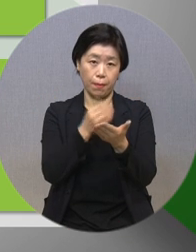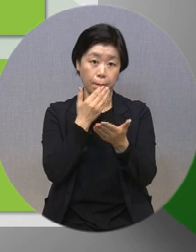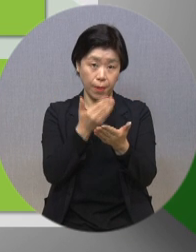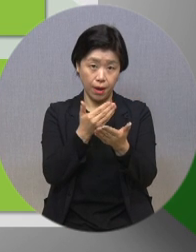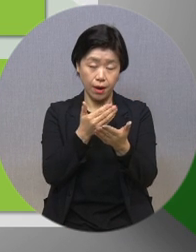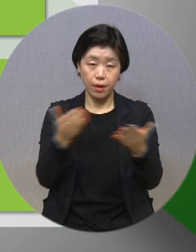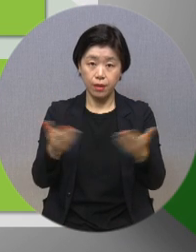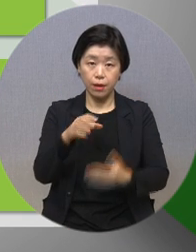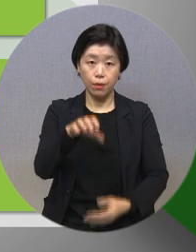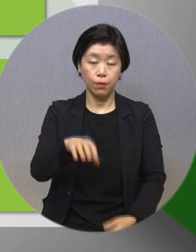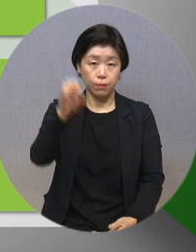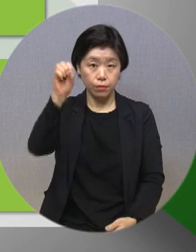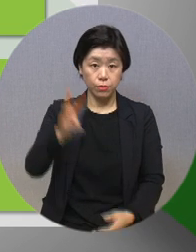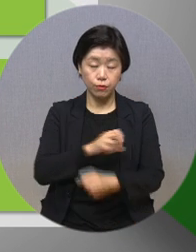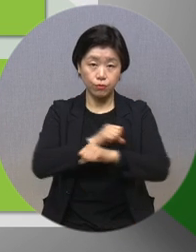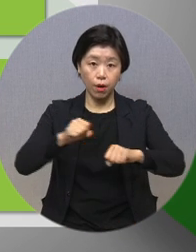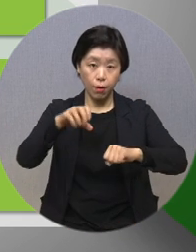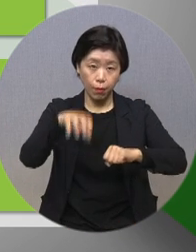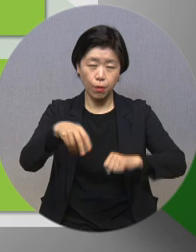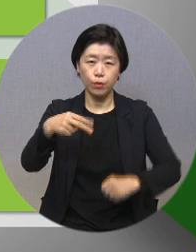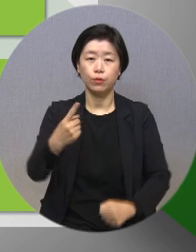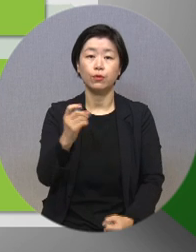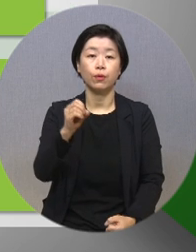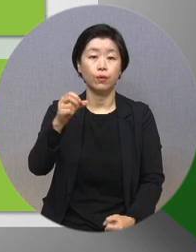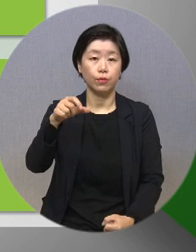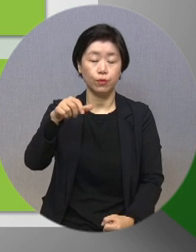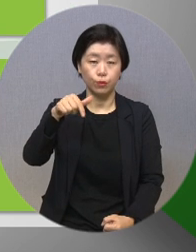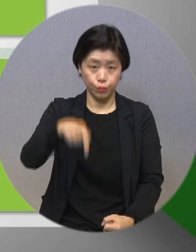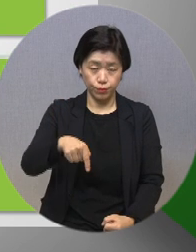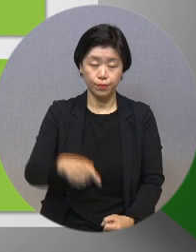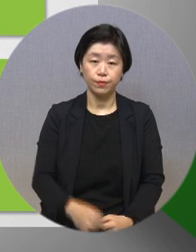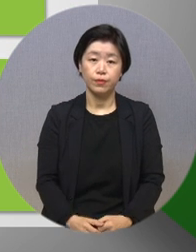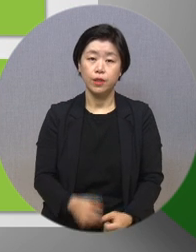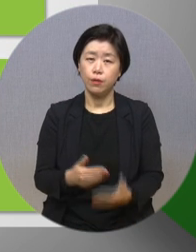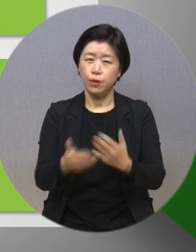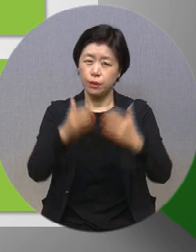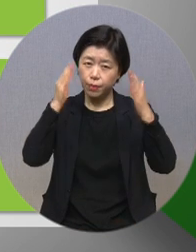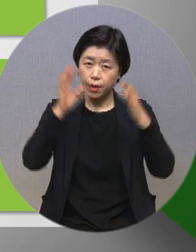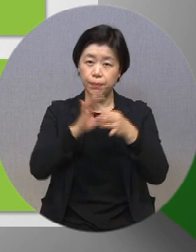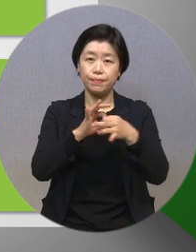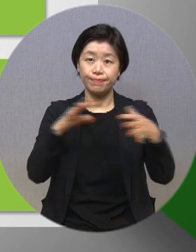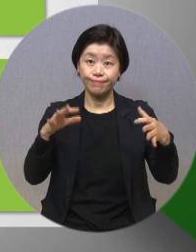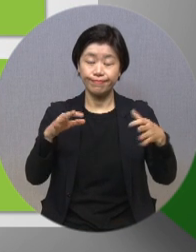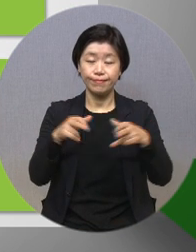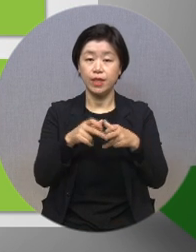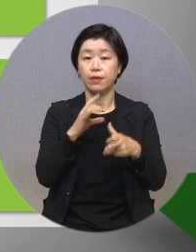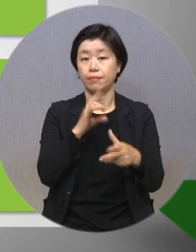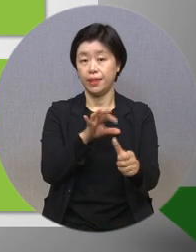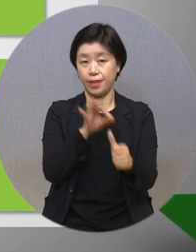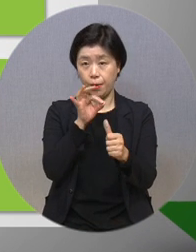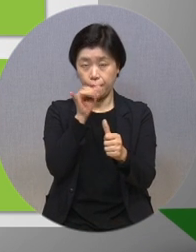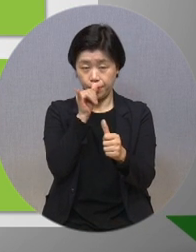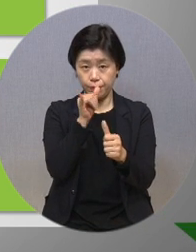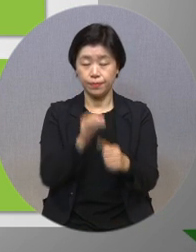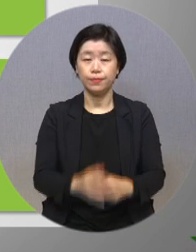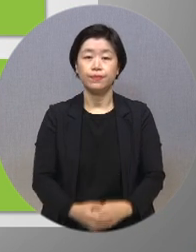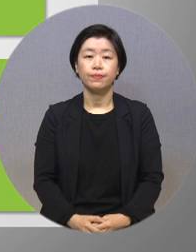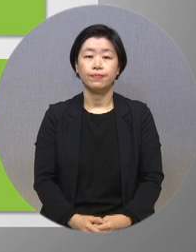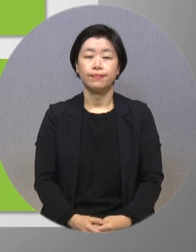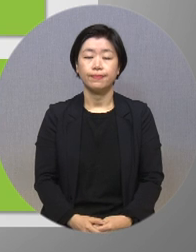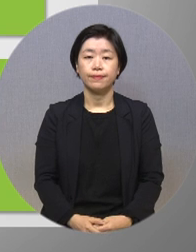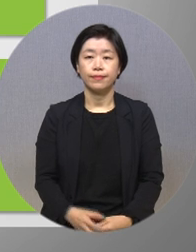근무지는 광주광역시 동구입니다. 경력과 학력은 무관하며 상용직을 채용합니다. 장애인만